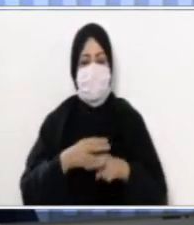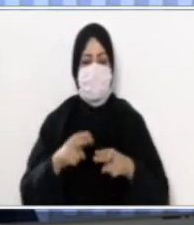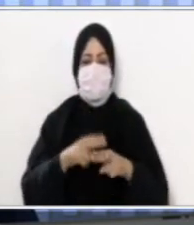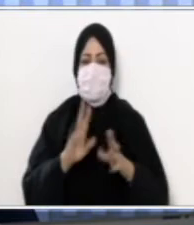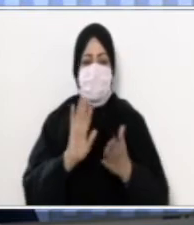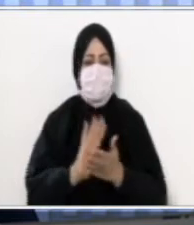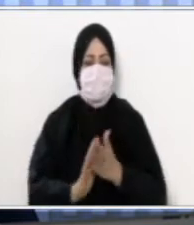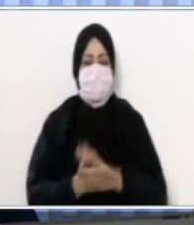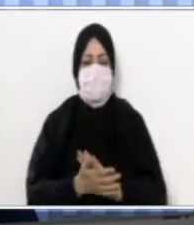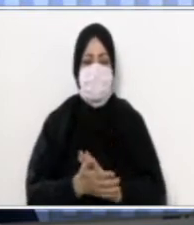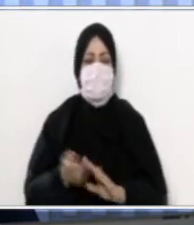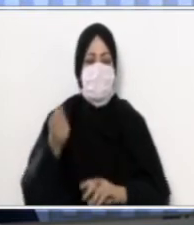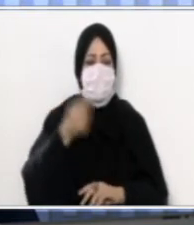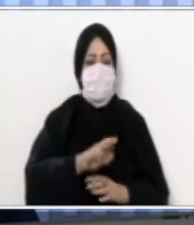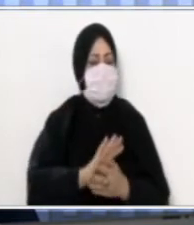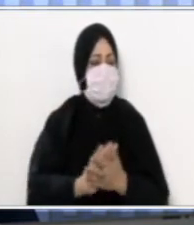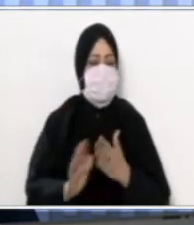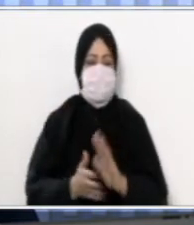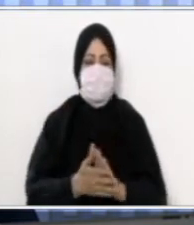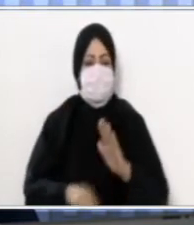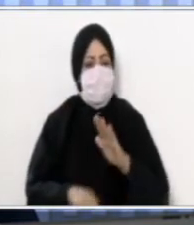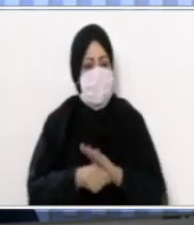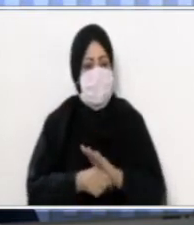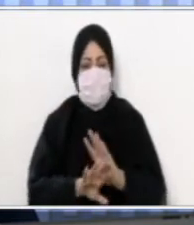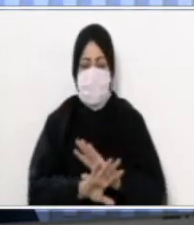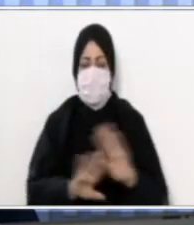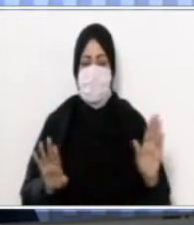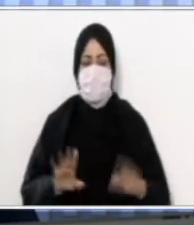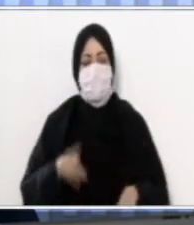فالأمر جائز الخدمة في المصرف ولا بأس بها،